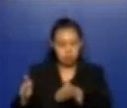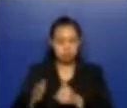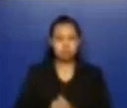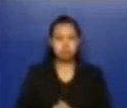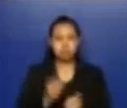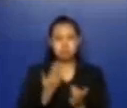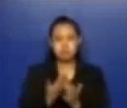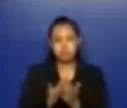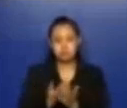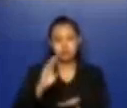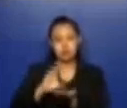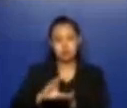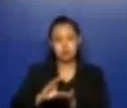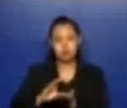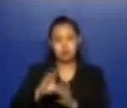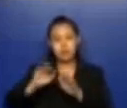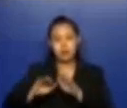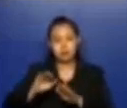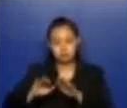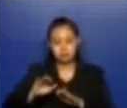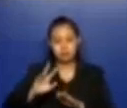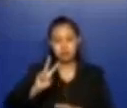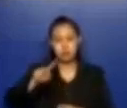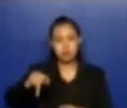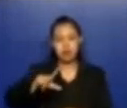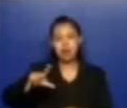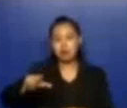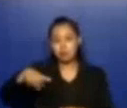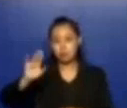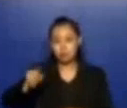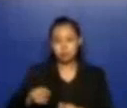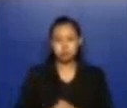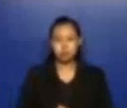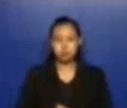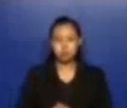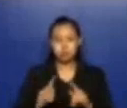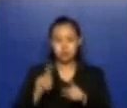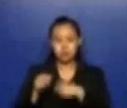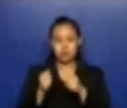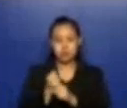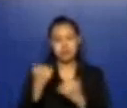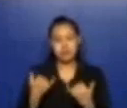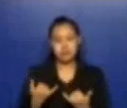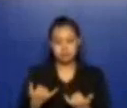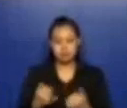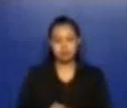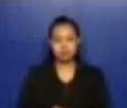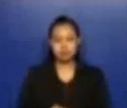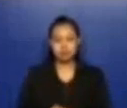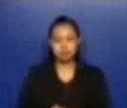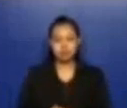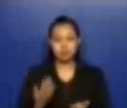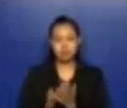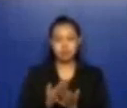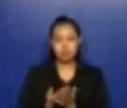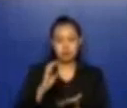เงินงบประมาณอยู่ 2,000 กว่าล้านบาทแต่ในปีปัจจุบันเงินงบประ